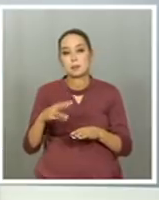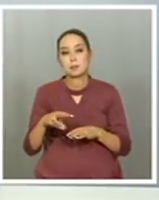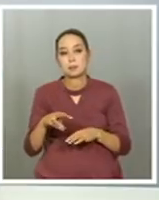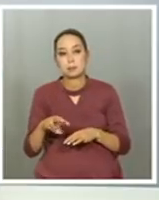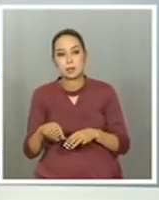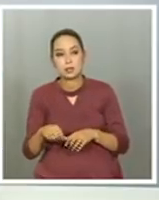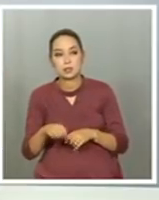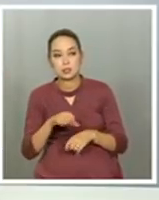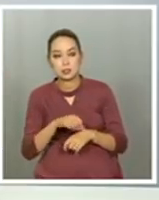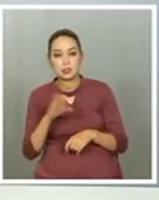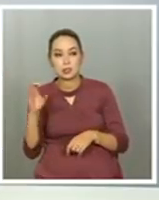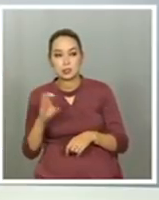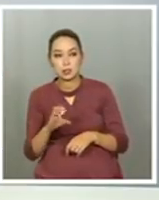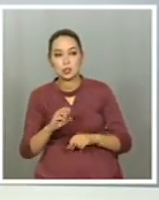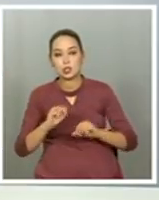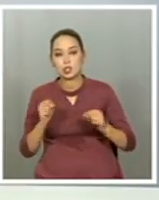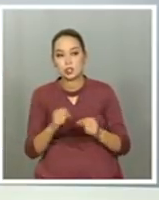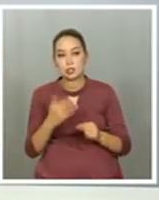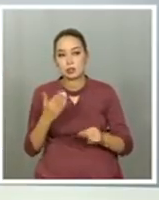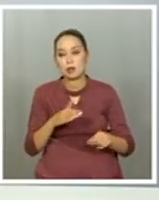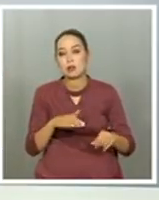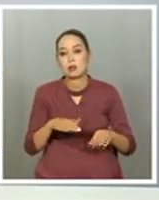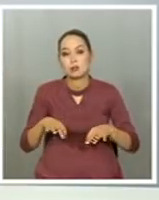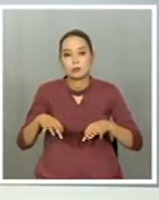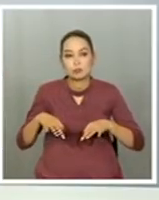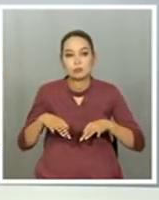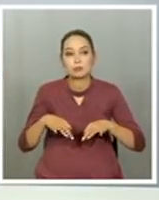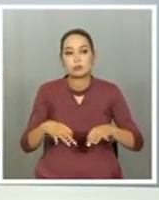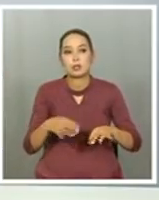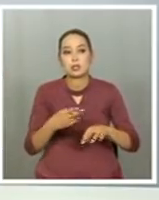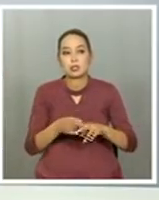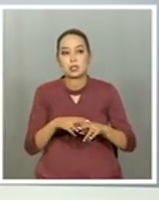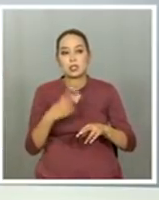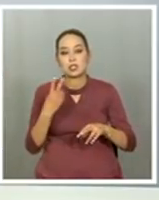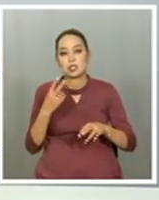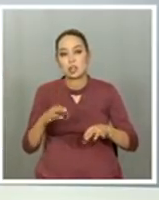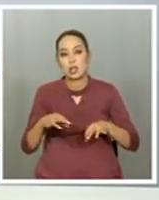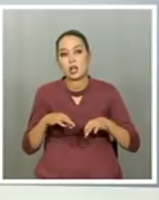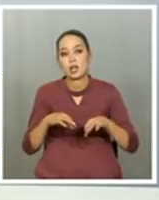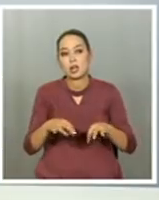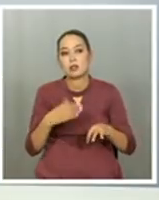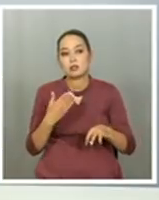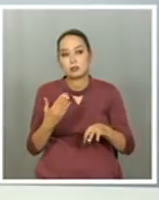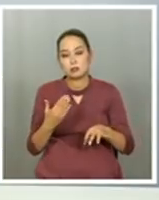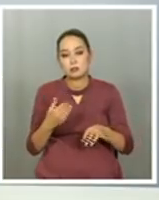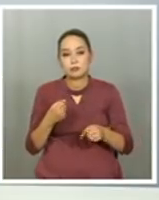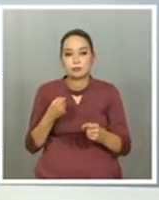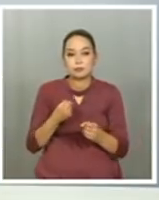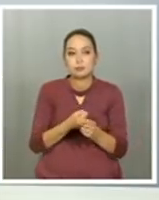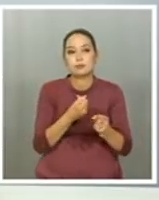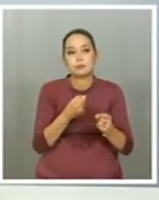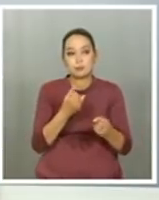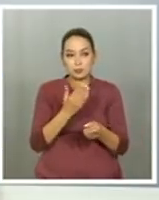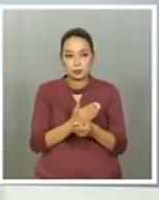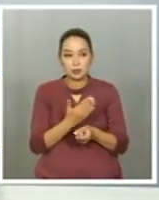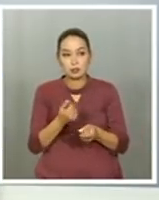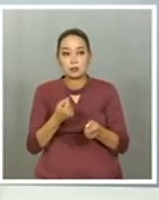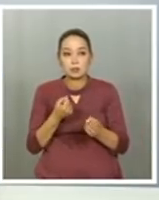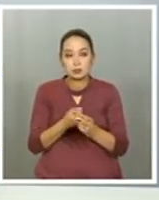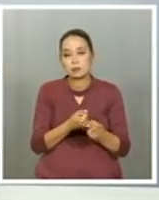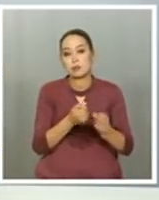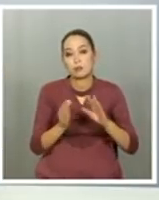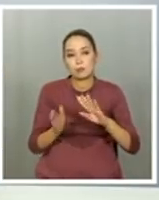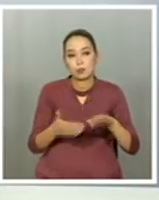метр бөлінген секунд жылдамдықпен қозғалып келе жатқан екінші арбашамен серпімсіз соқтығысады. Соқтығысқаннан кейінгі